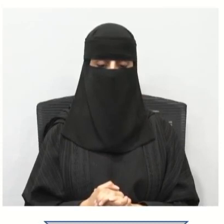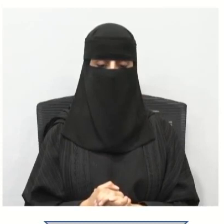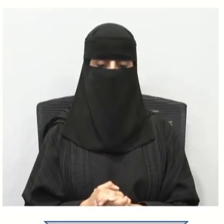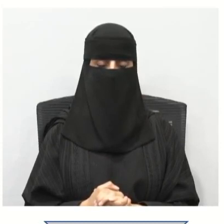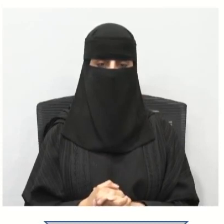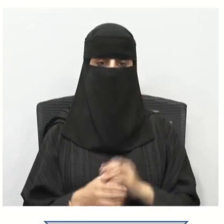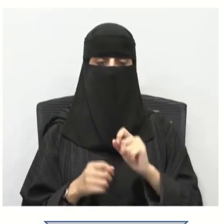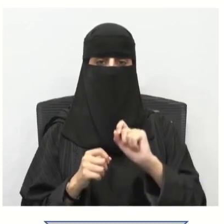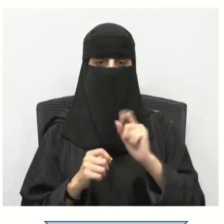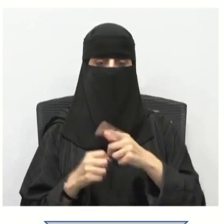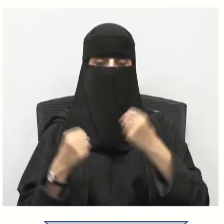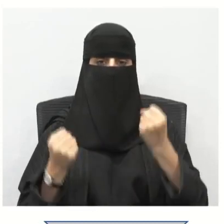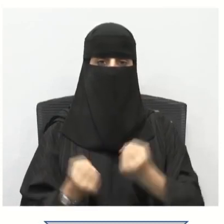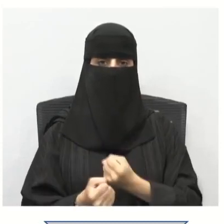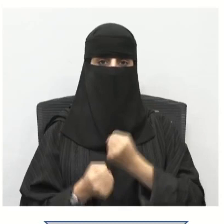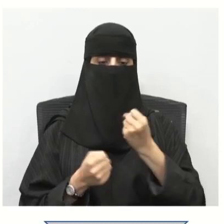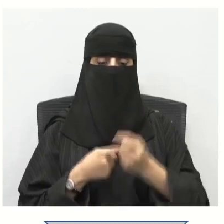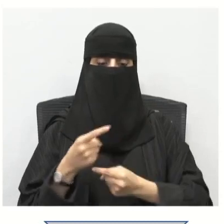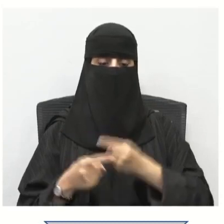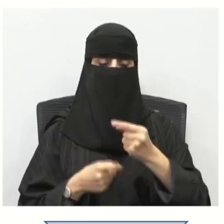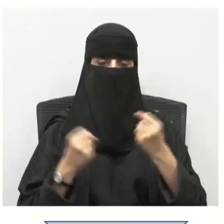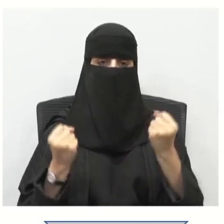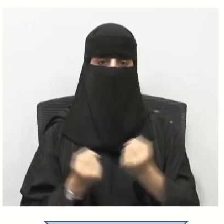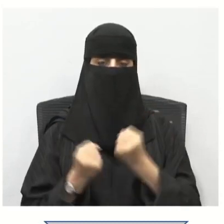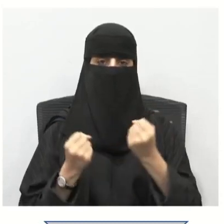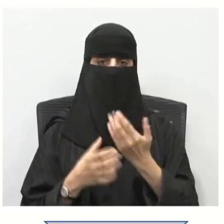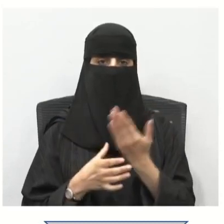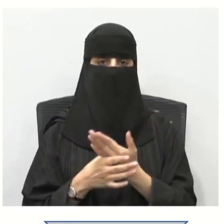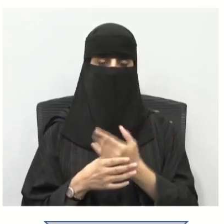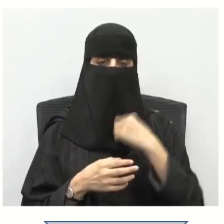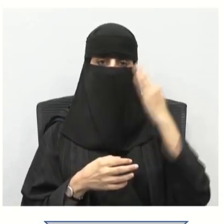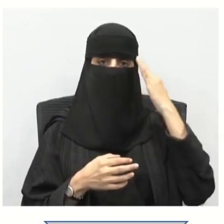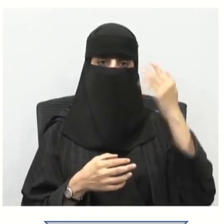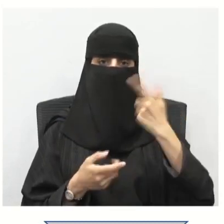واخذ يعمل بجد من اجل تحقيق